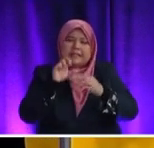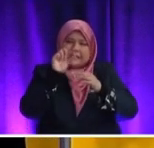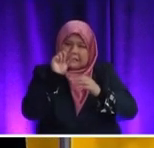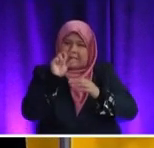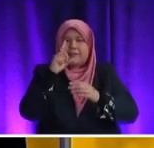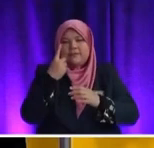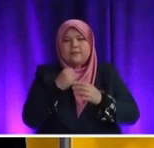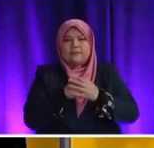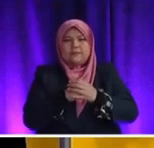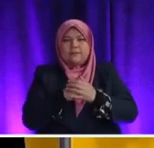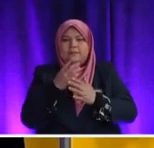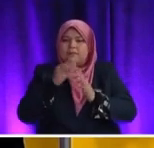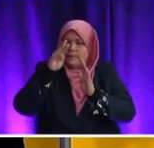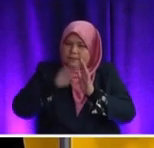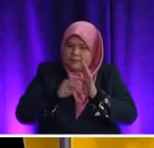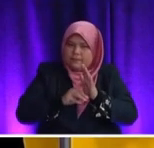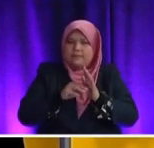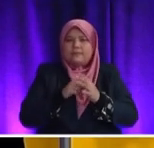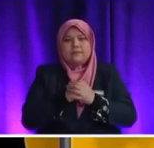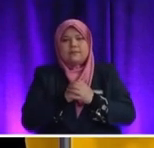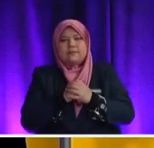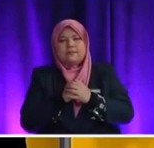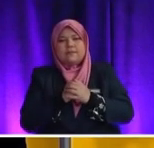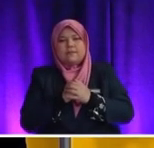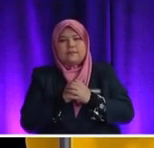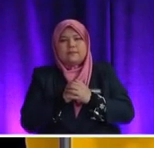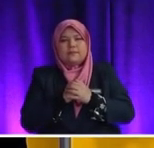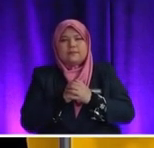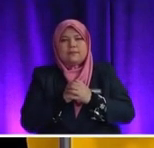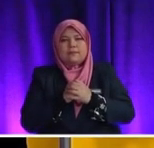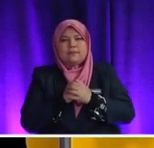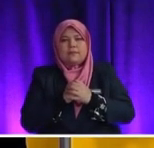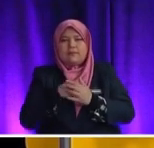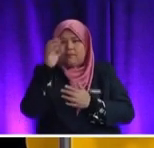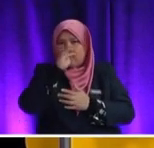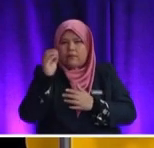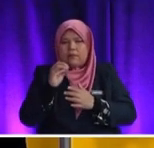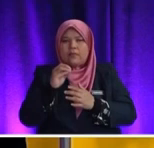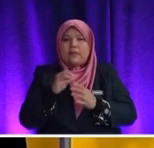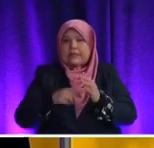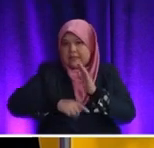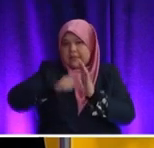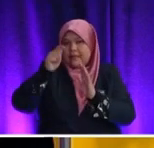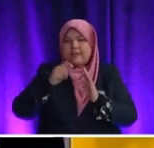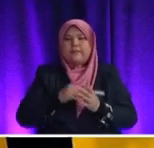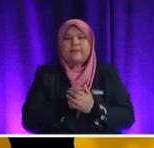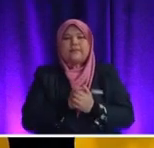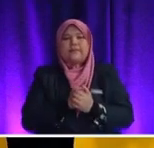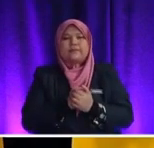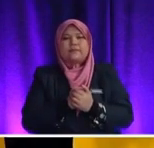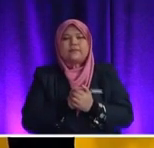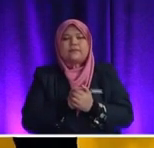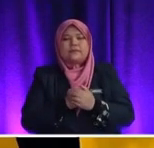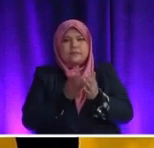sajalah nah dan dia lebih murah berbanding logam yang bahagia yang ratusannya lebih tinggi Oke